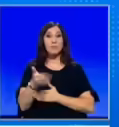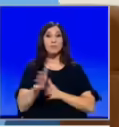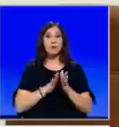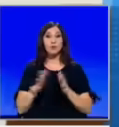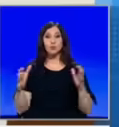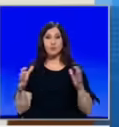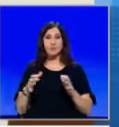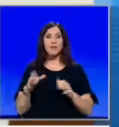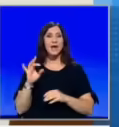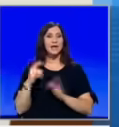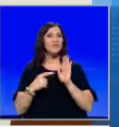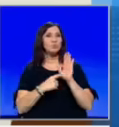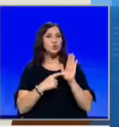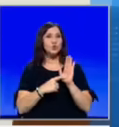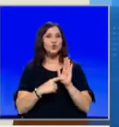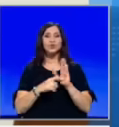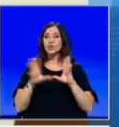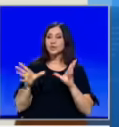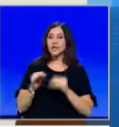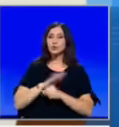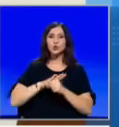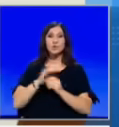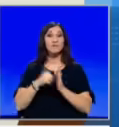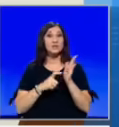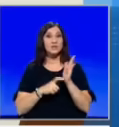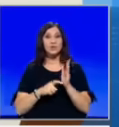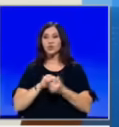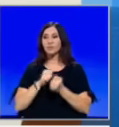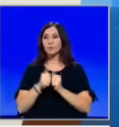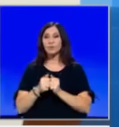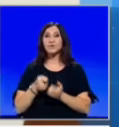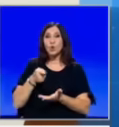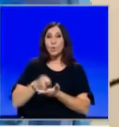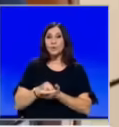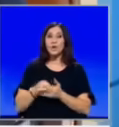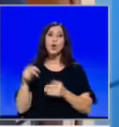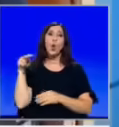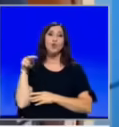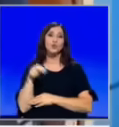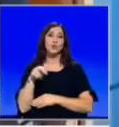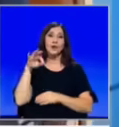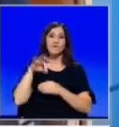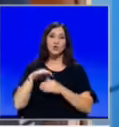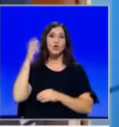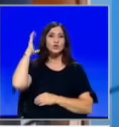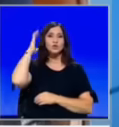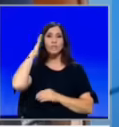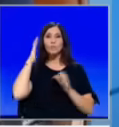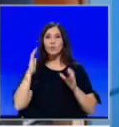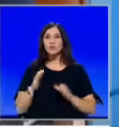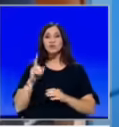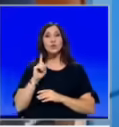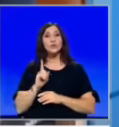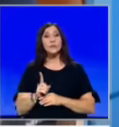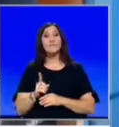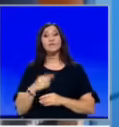Народното събрание. Радев посочи, че наред с основната задача за борба с купения и контролирания вод, служебното правителство трябва